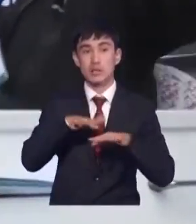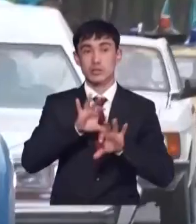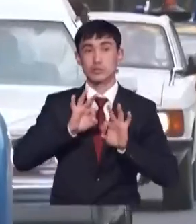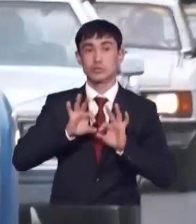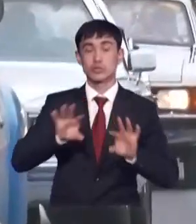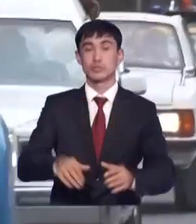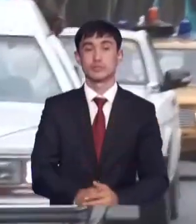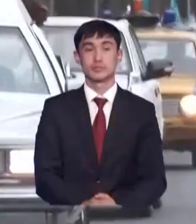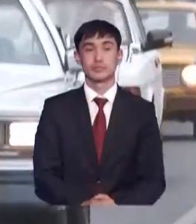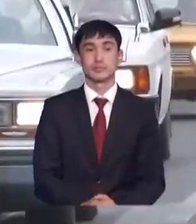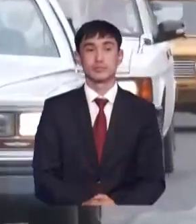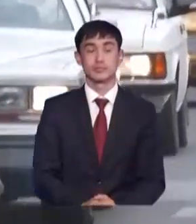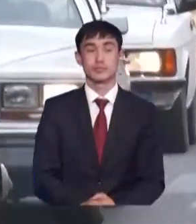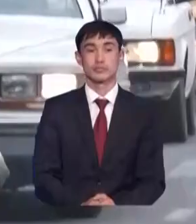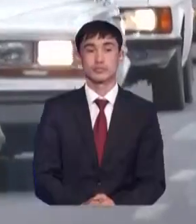түсіндірді.